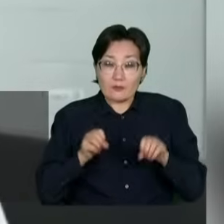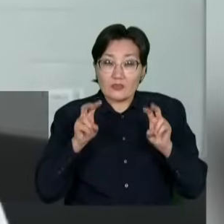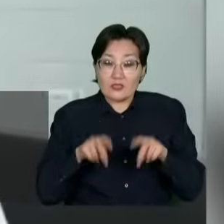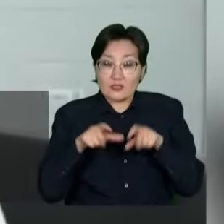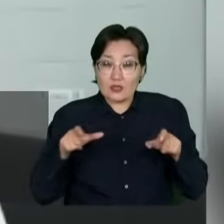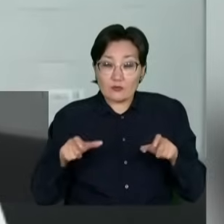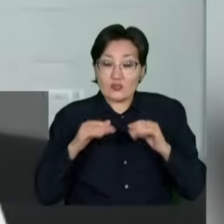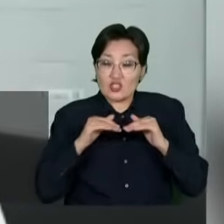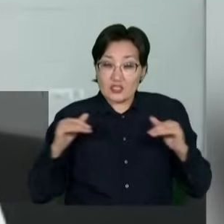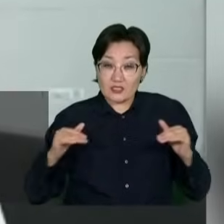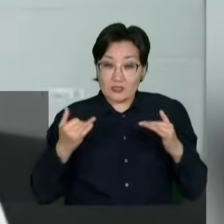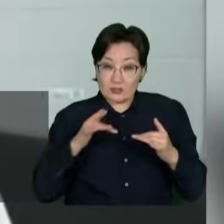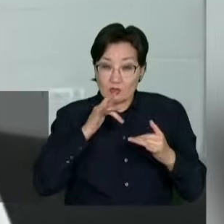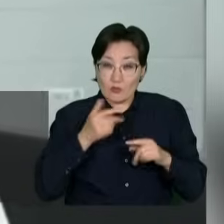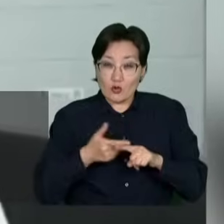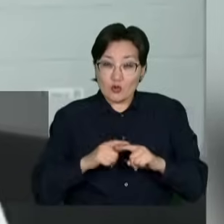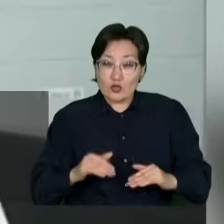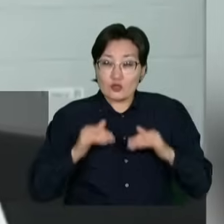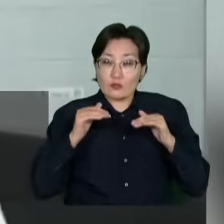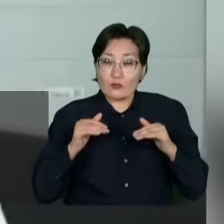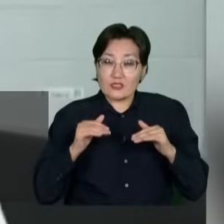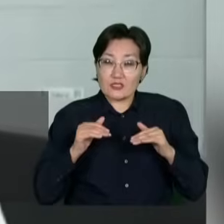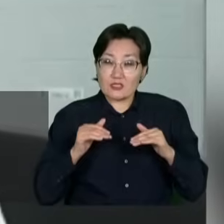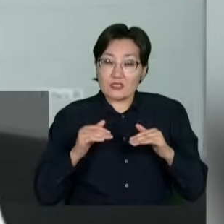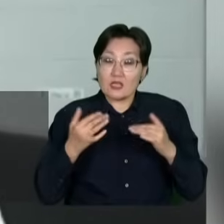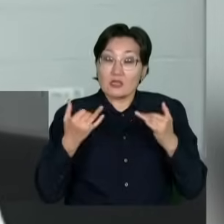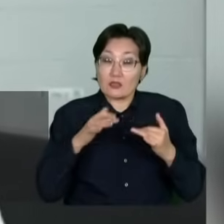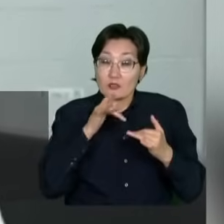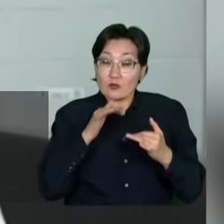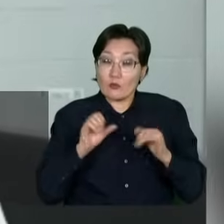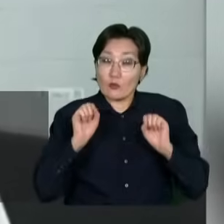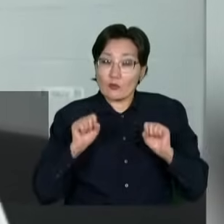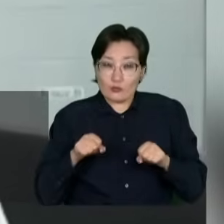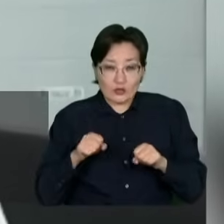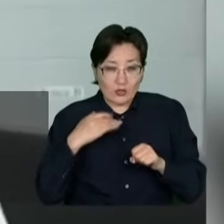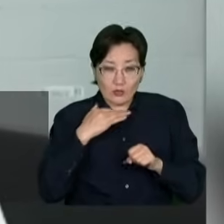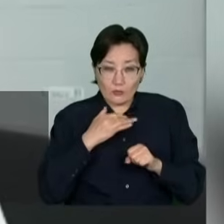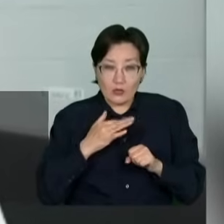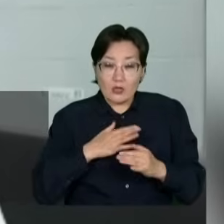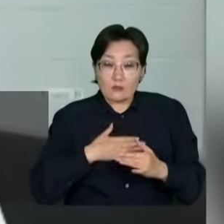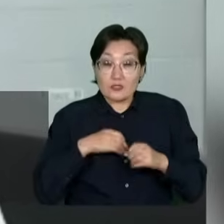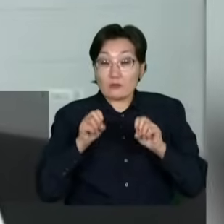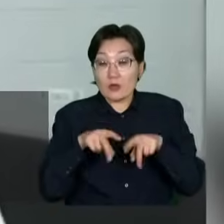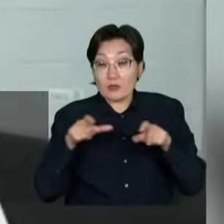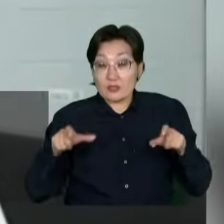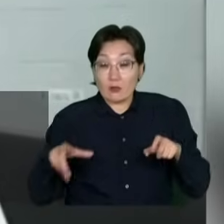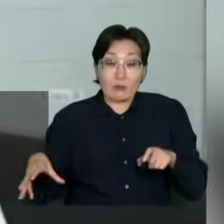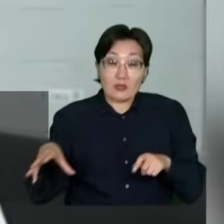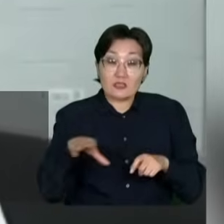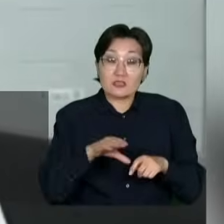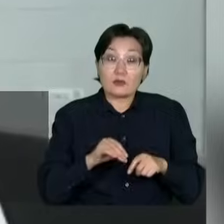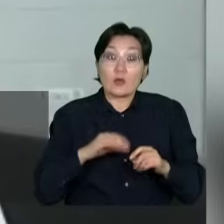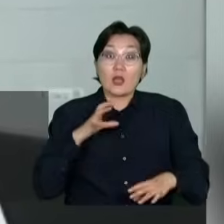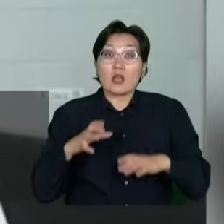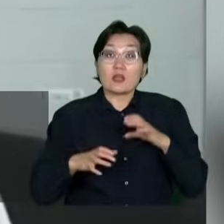Мамандарымыздың деңгейі қазіргі таңда өте жоғары. Себебі қазіргі кезде мүмкіншіліктер өте көп. Біздің мамандарымыз барлық мынау